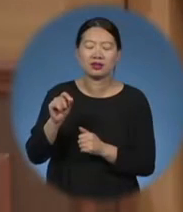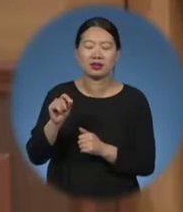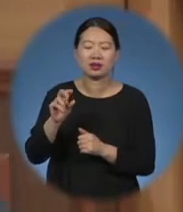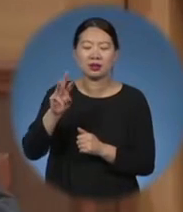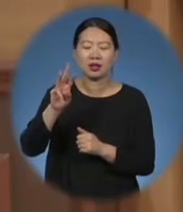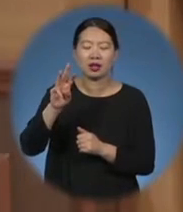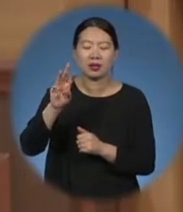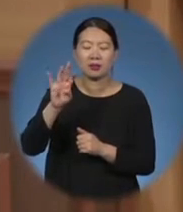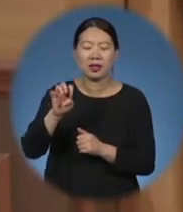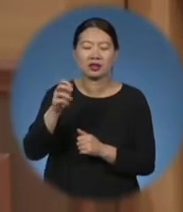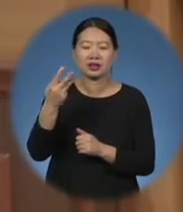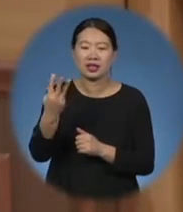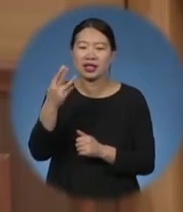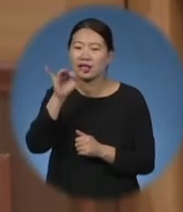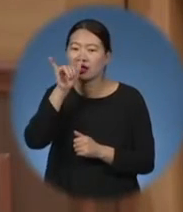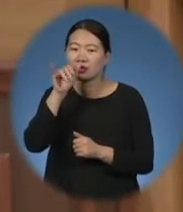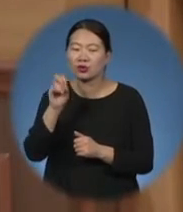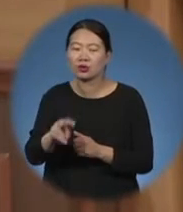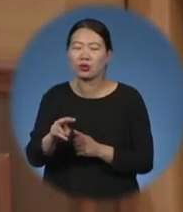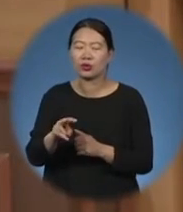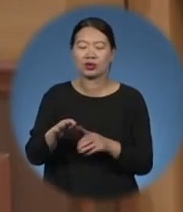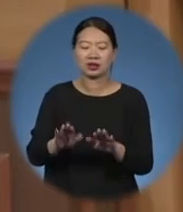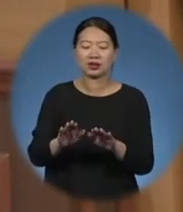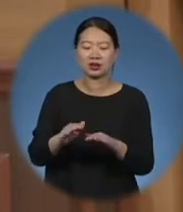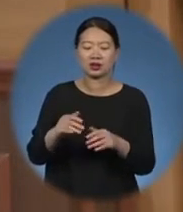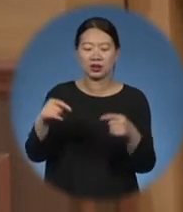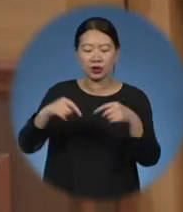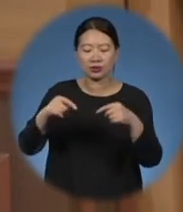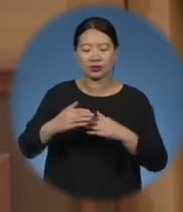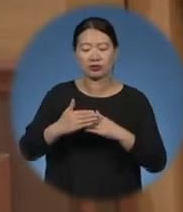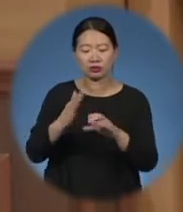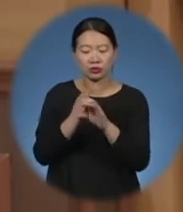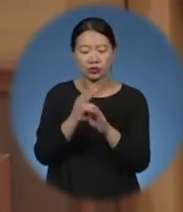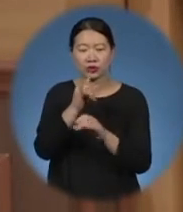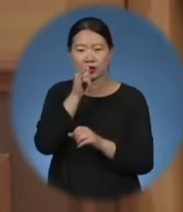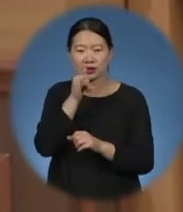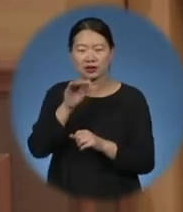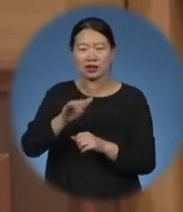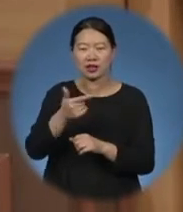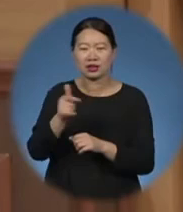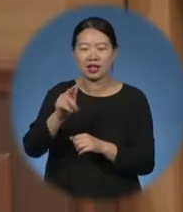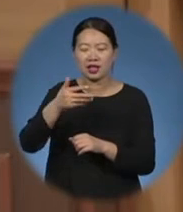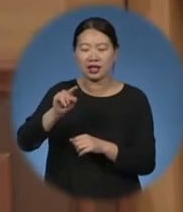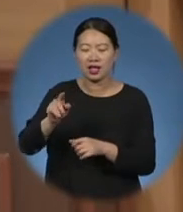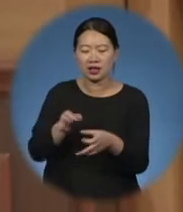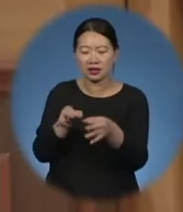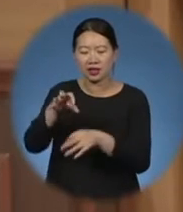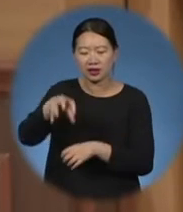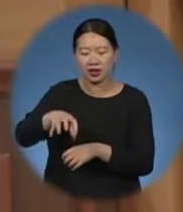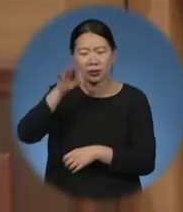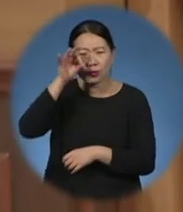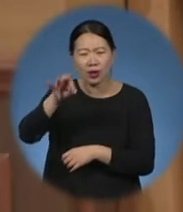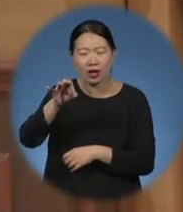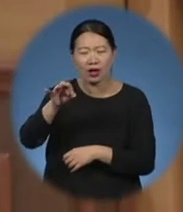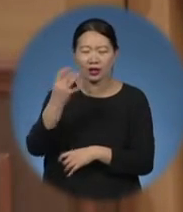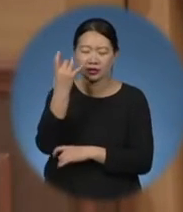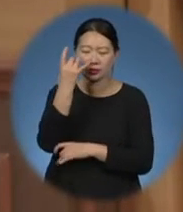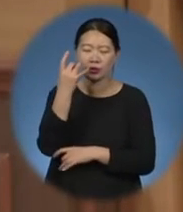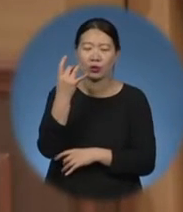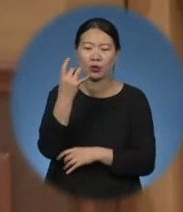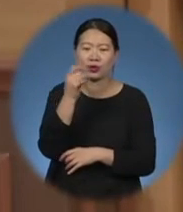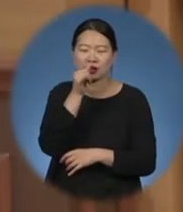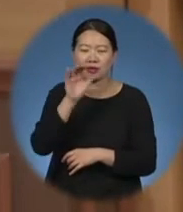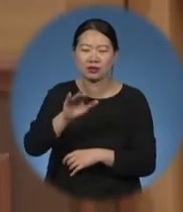지금 여러 가지 이제 협의가 좀 진행되는 부분이 있습니다. 있는데 나라 장터에 뭐 올리는 것이 기본이 되겠지만